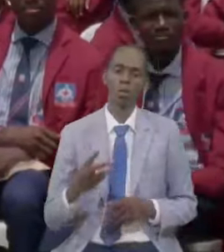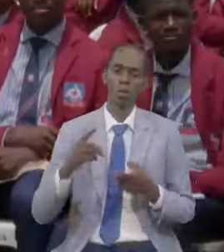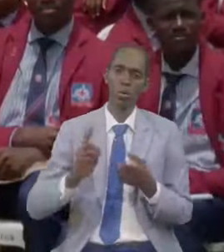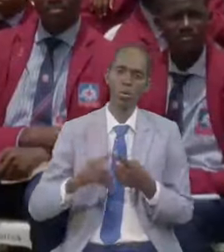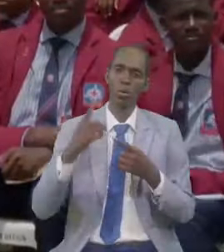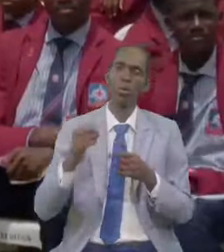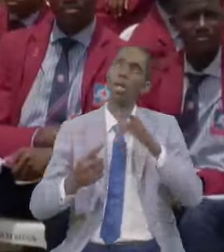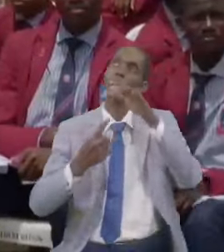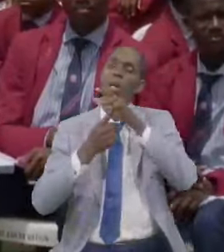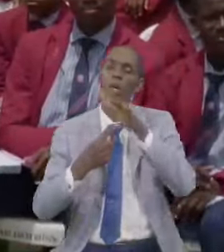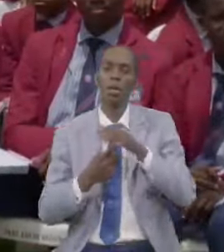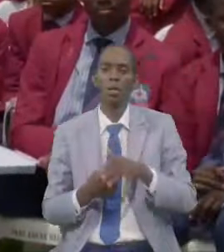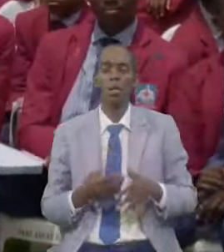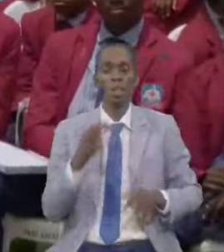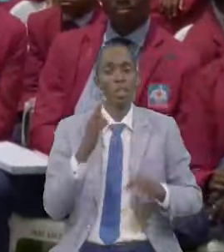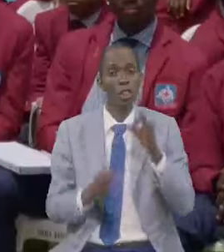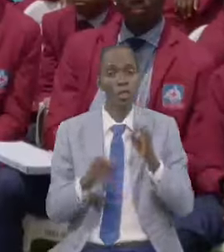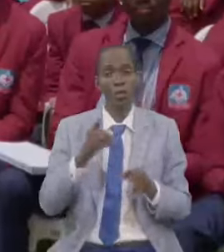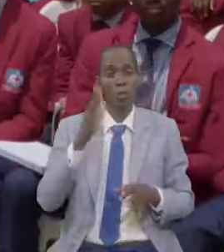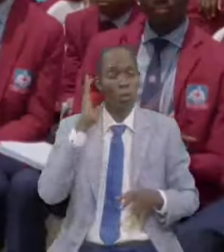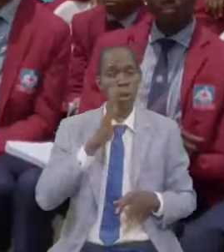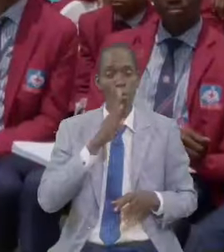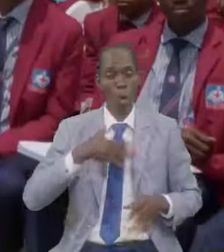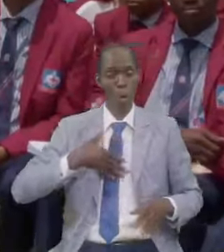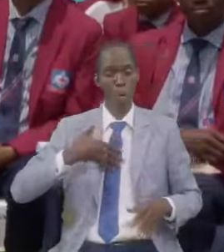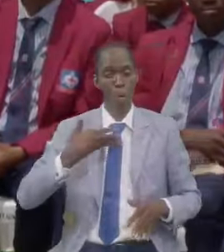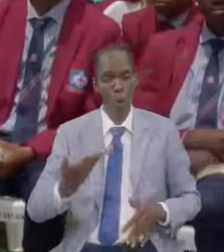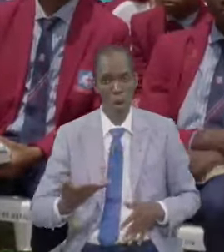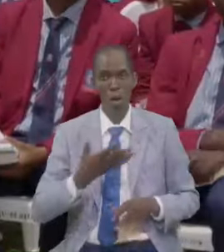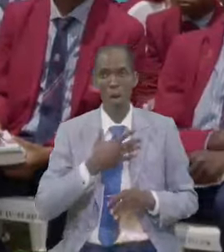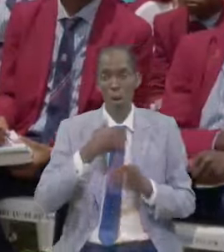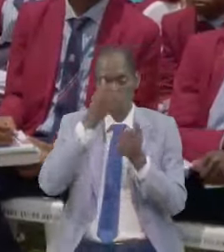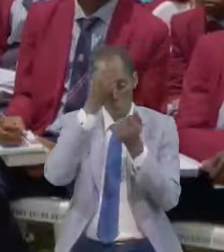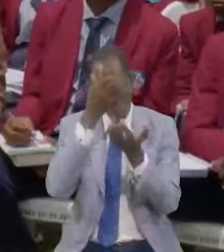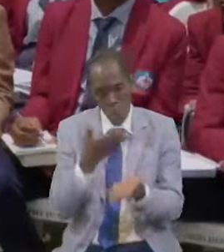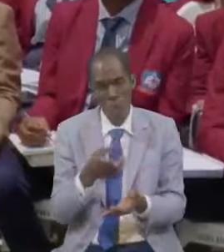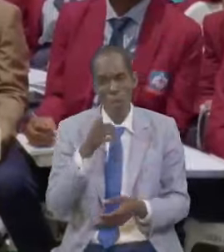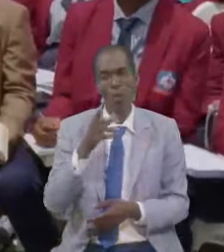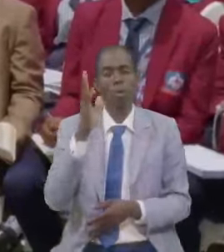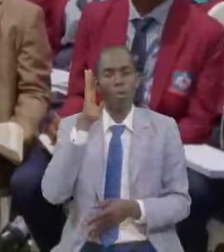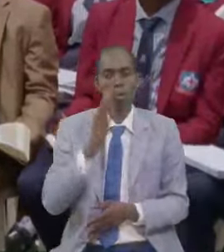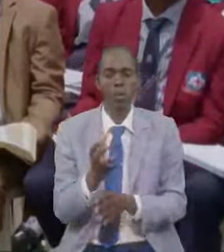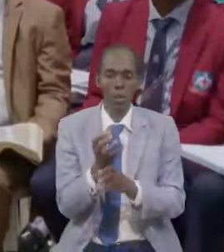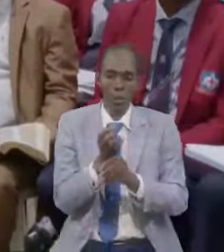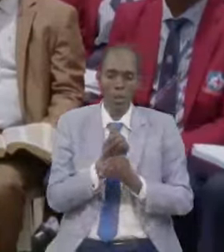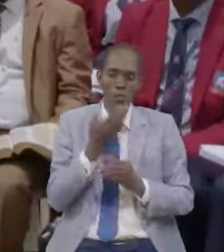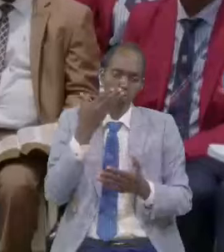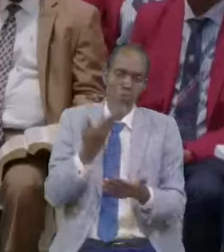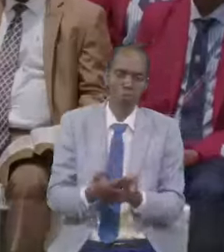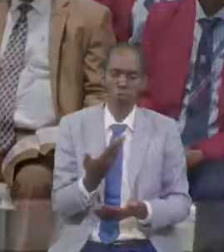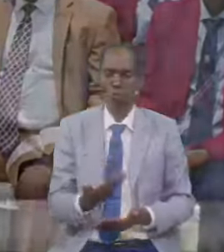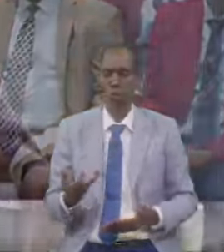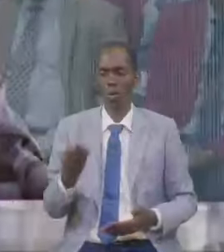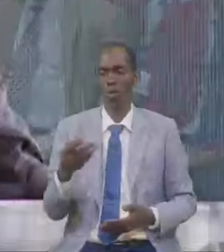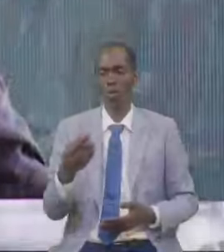Willing and obedient shall eat the good of the land. మీరు ఇష్టపూర్తిగా పని చేసినట్లయితే దేశం యొక్క శ్రేష్ట ఫలాన్ని